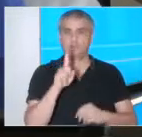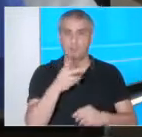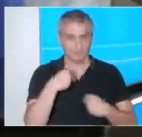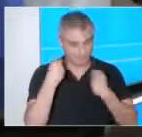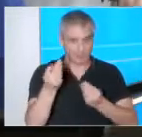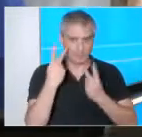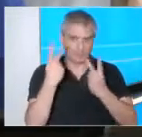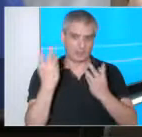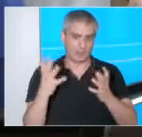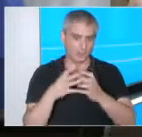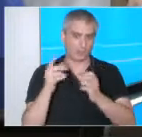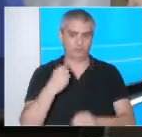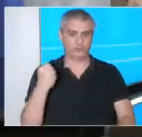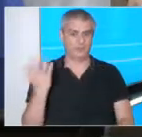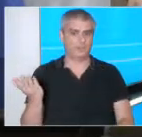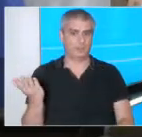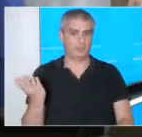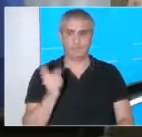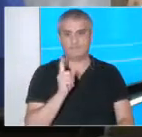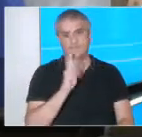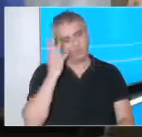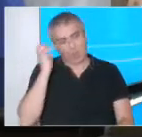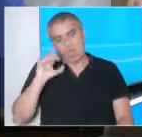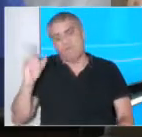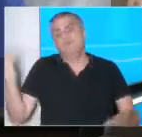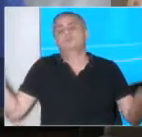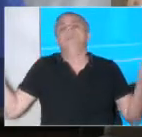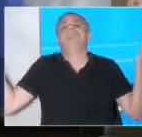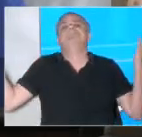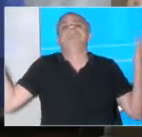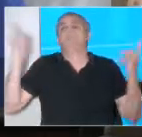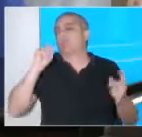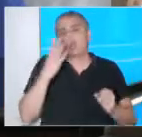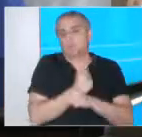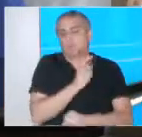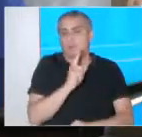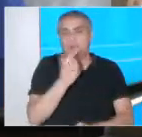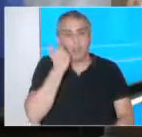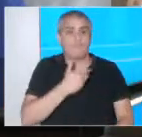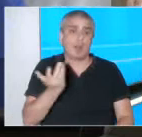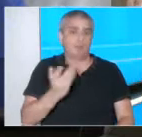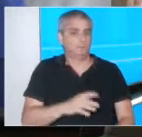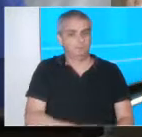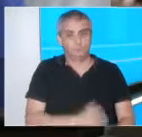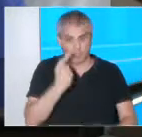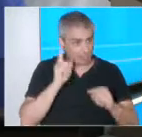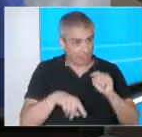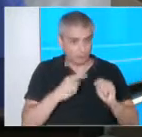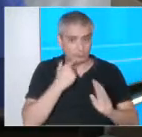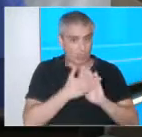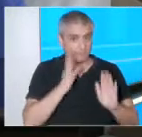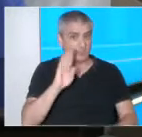לתת, לא, העיקר שזה מהגוש הזה. ולא אהבו את זה, אז זה לא, אז זה לא צלח, אבל חבל. וזו הייתה טעות שלא